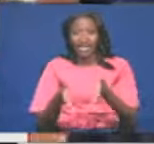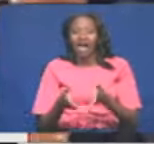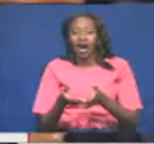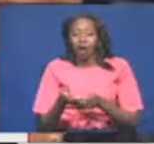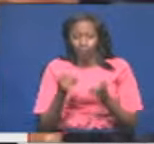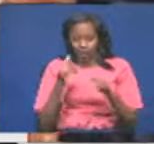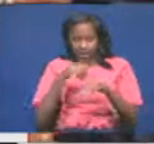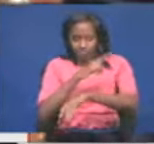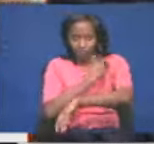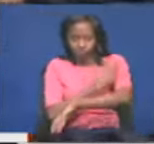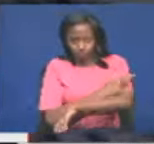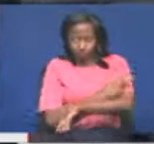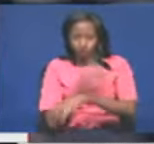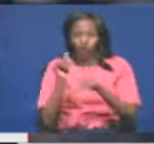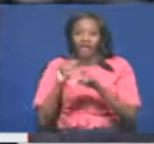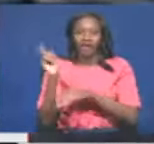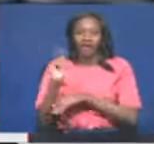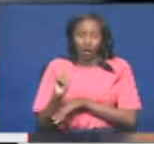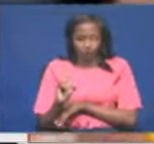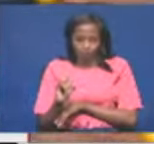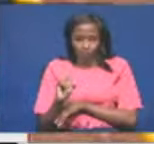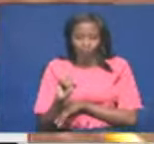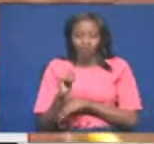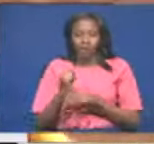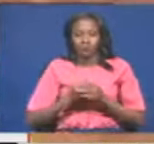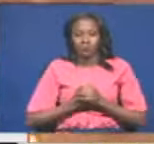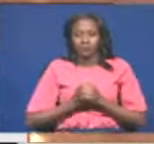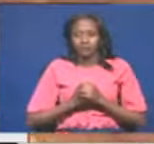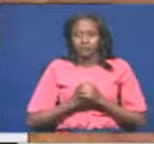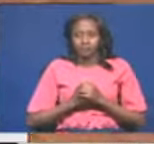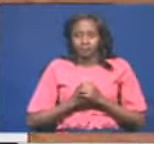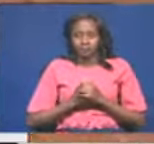Jacqueline Masharia, Kurunzi Mashinani.